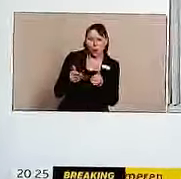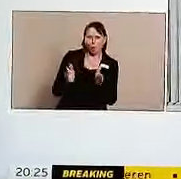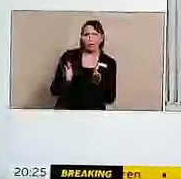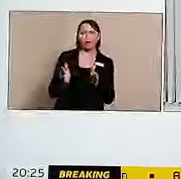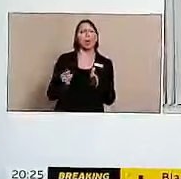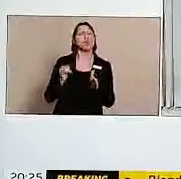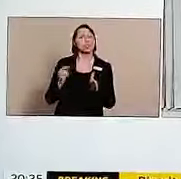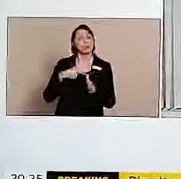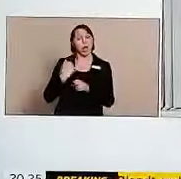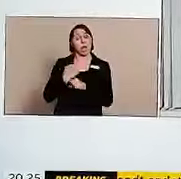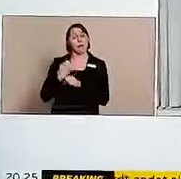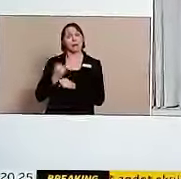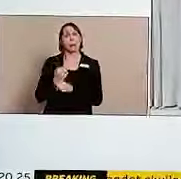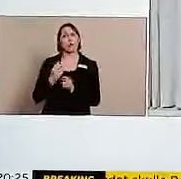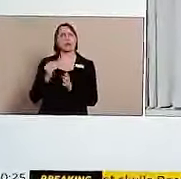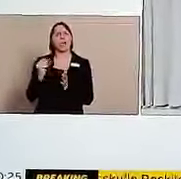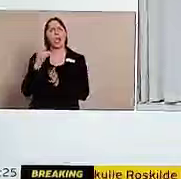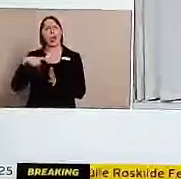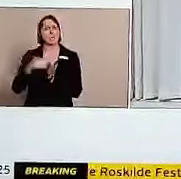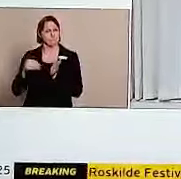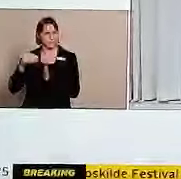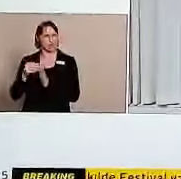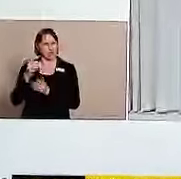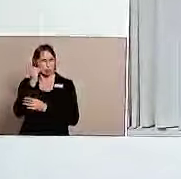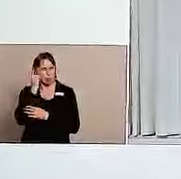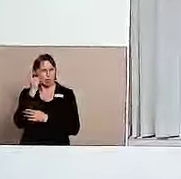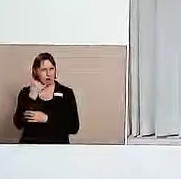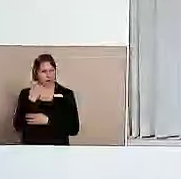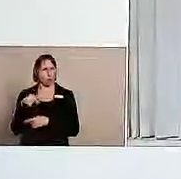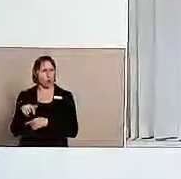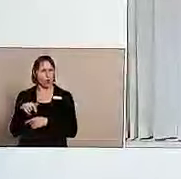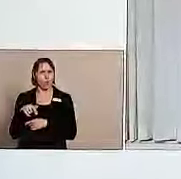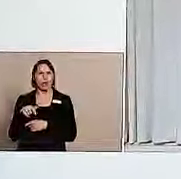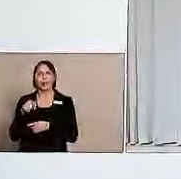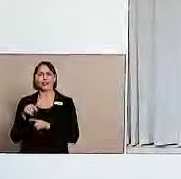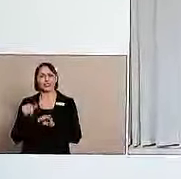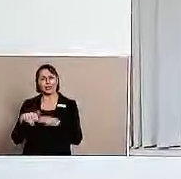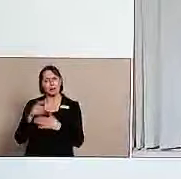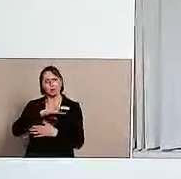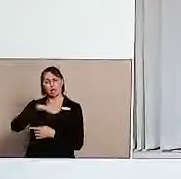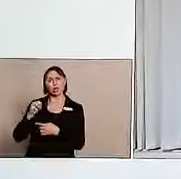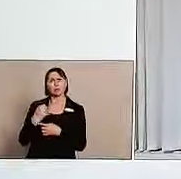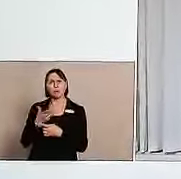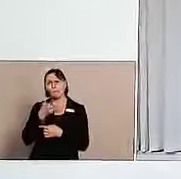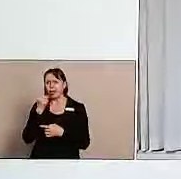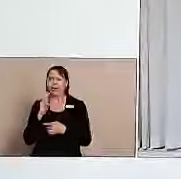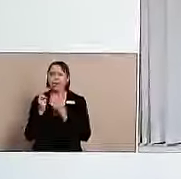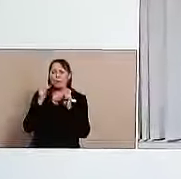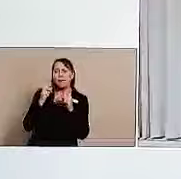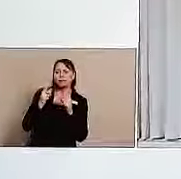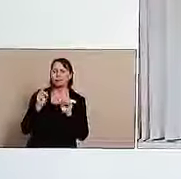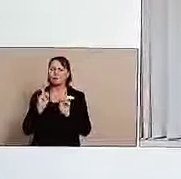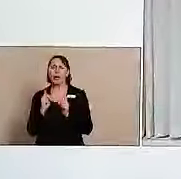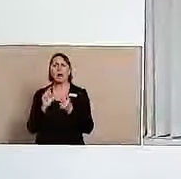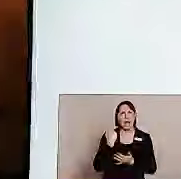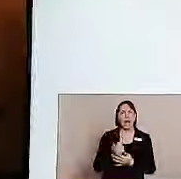en frivillig app til vores mobiltelefoner, som skal hjælpe os alle sammen til at være bedre til at være opmærksomme på det her med at holde afstand